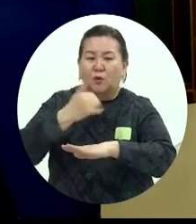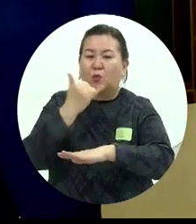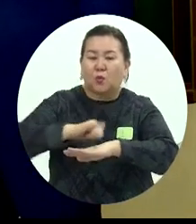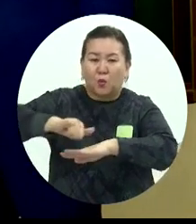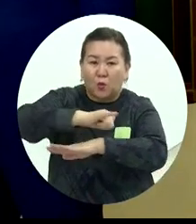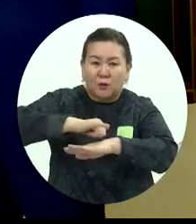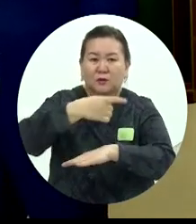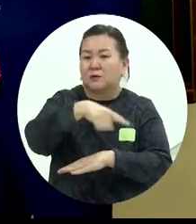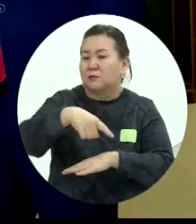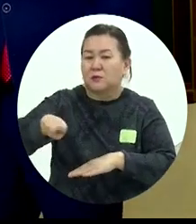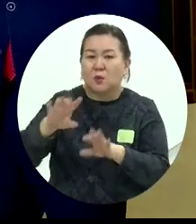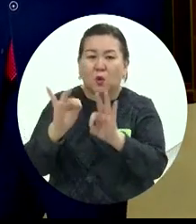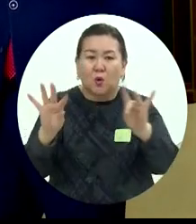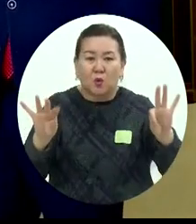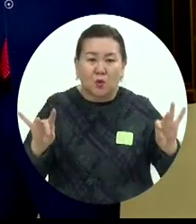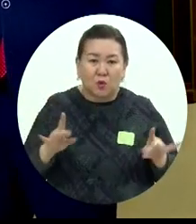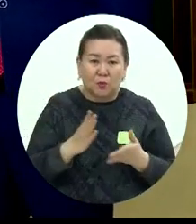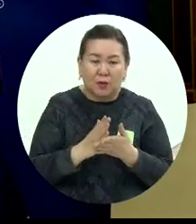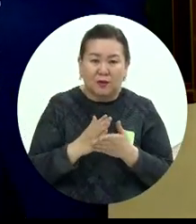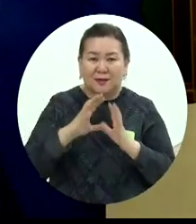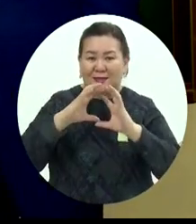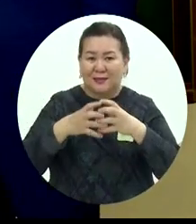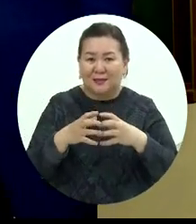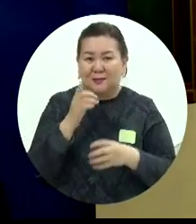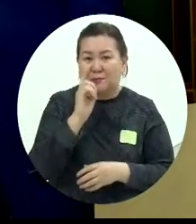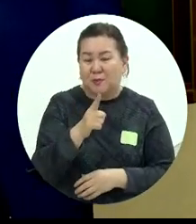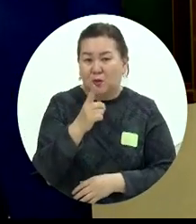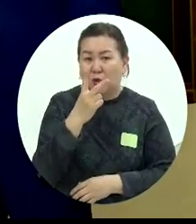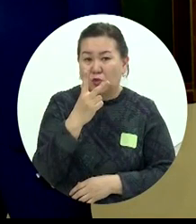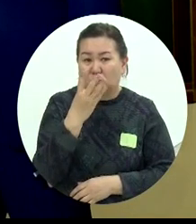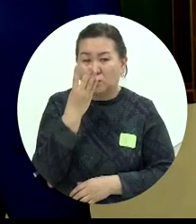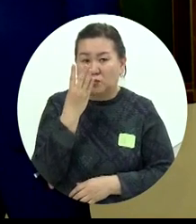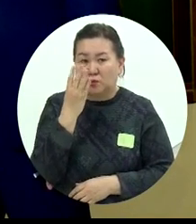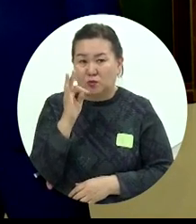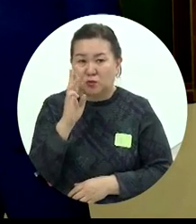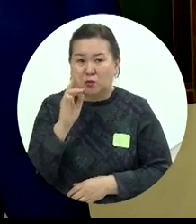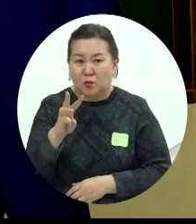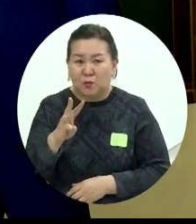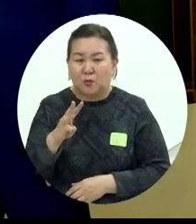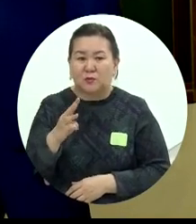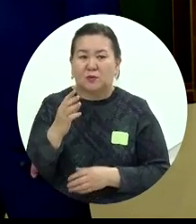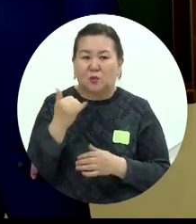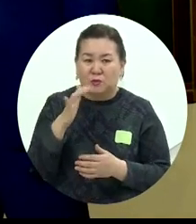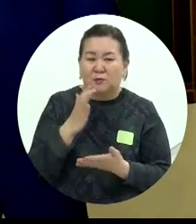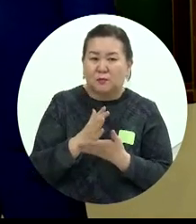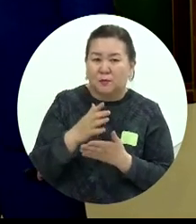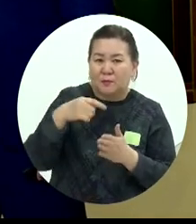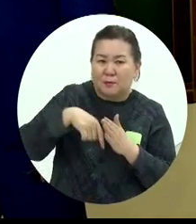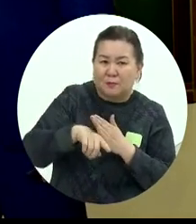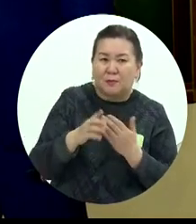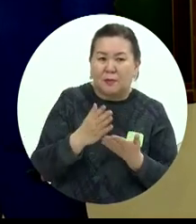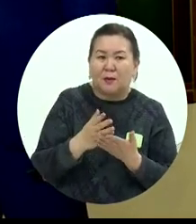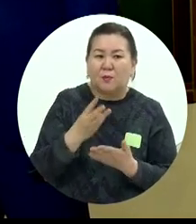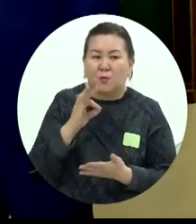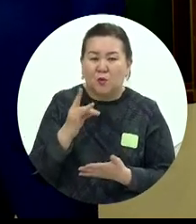өөр өөр байдаг. За дэлхийн дундаж усны мөр бол 1240 метр куб жил байгаа. Өөрөөр хэлбэл дэлхийн нэг хүн